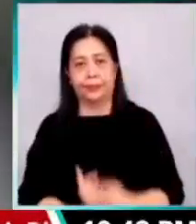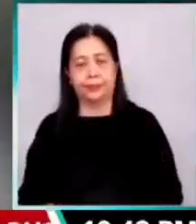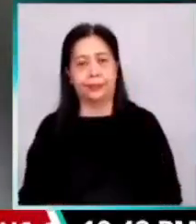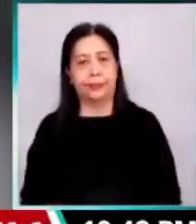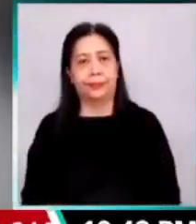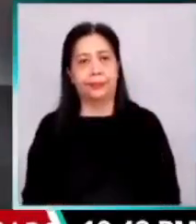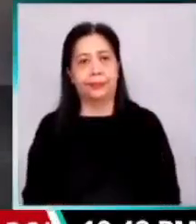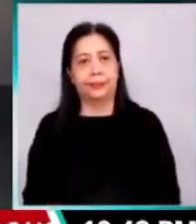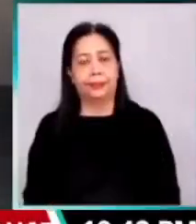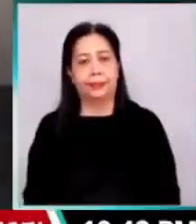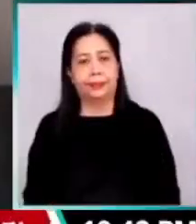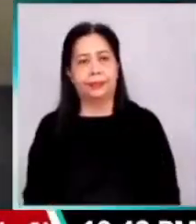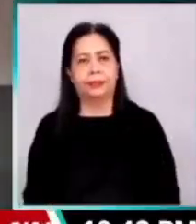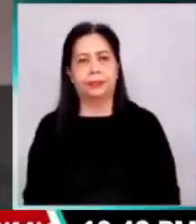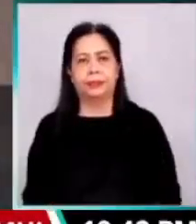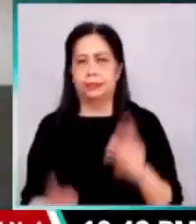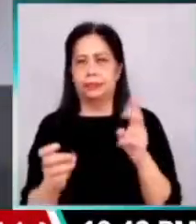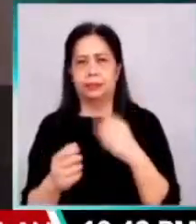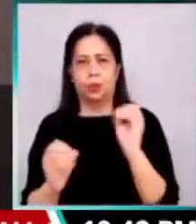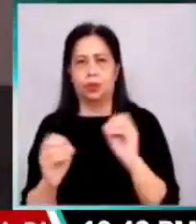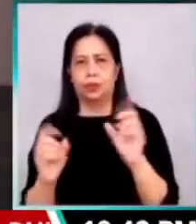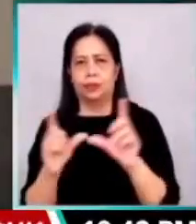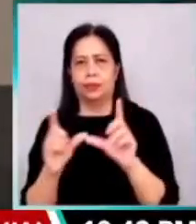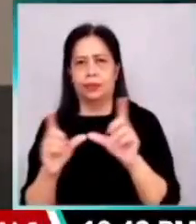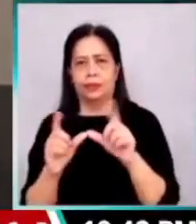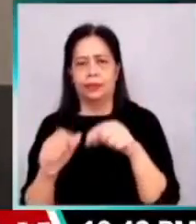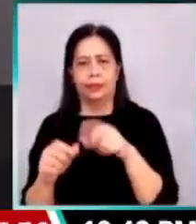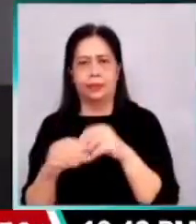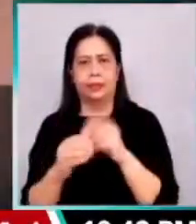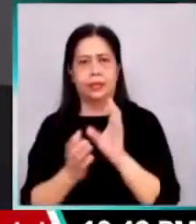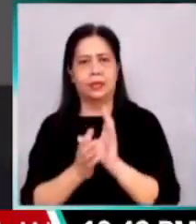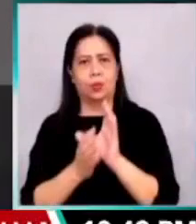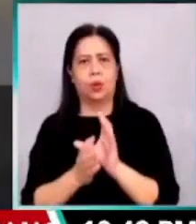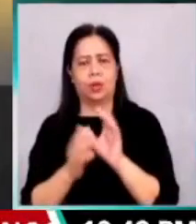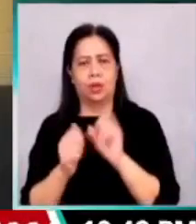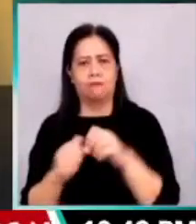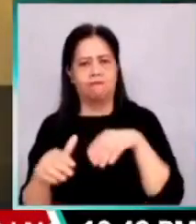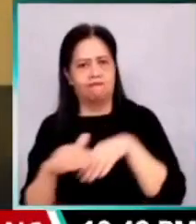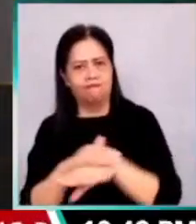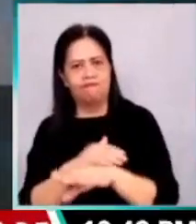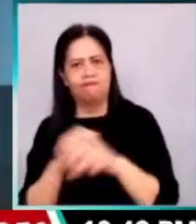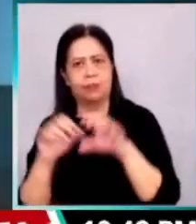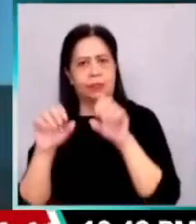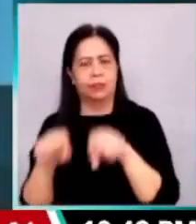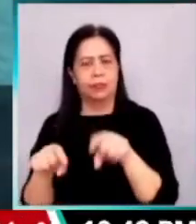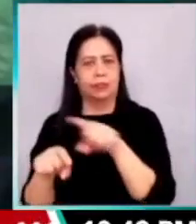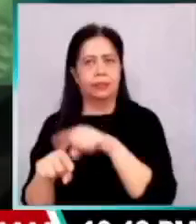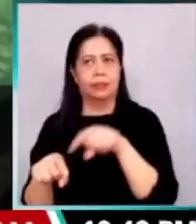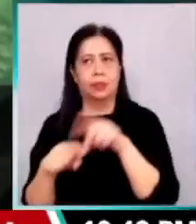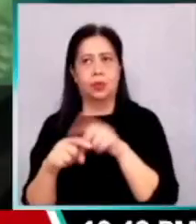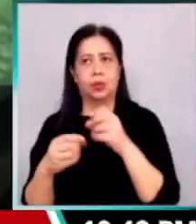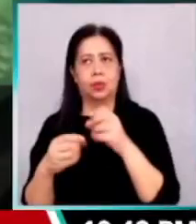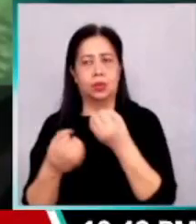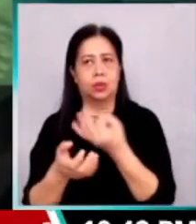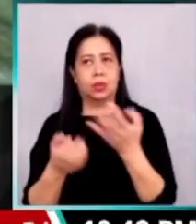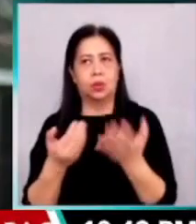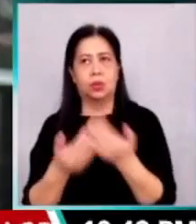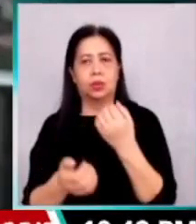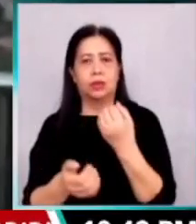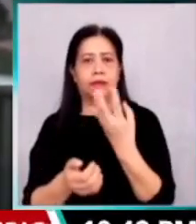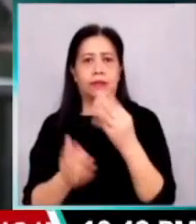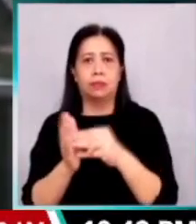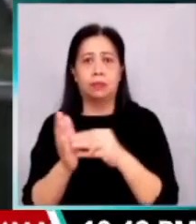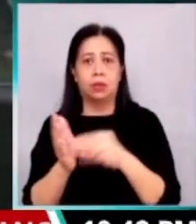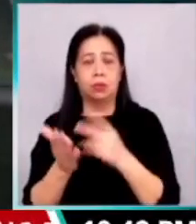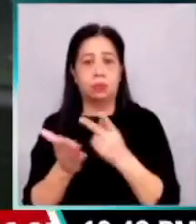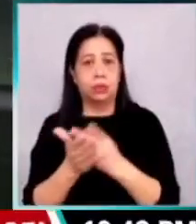Di umano lisensyadong investment company sa Zamboanga City, niraid. Inabutan na mga otoridad na nagbibilang ng halos 15 million pesos ang